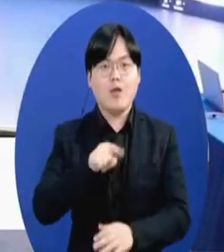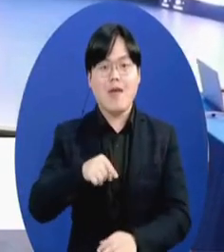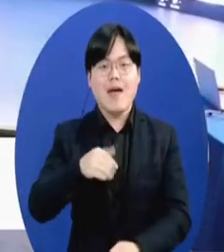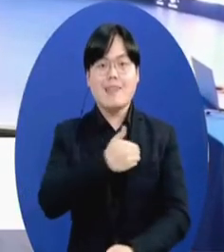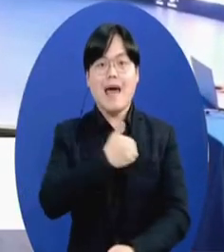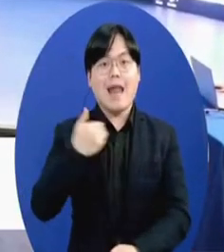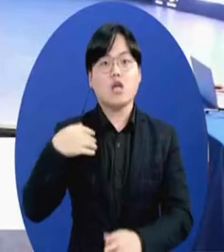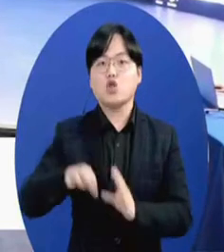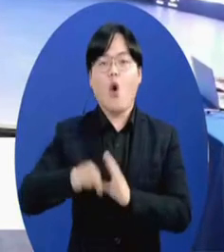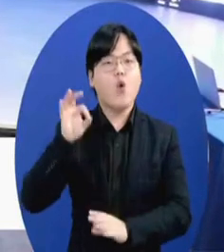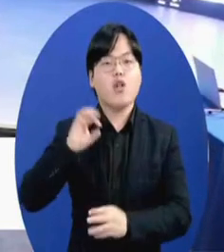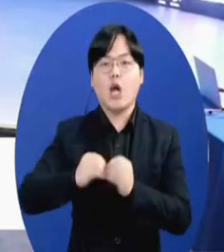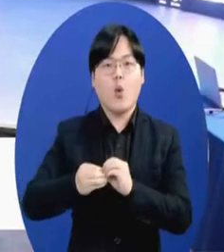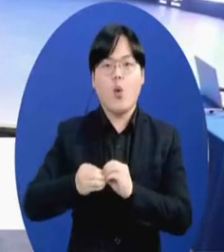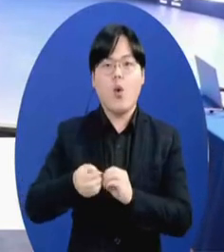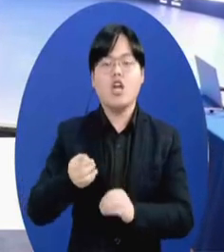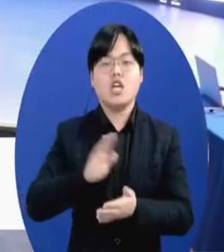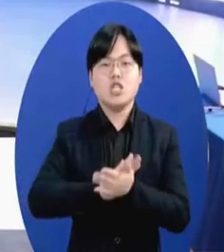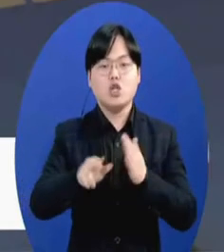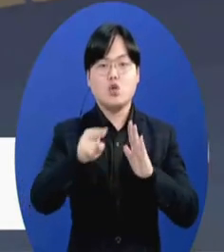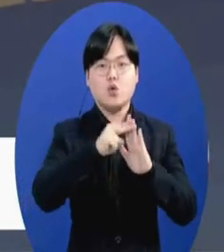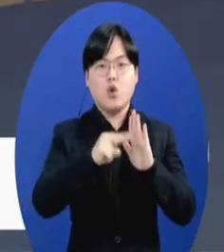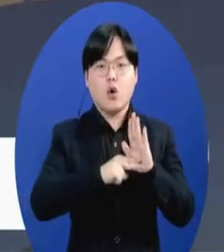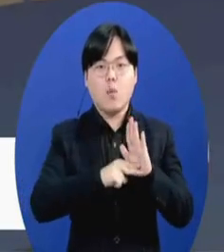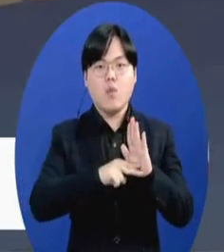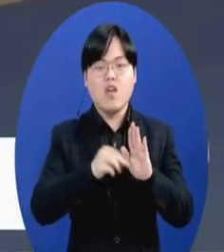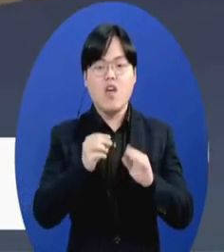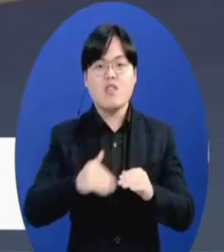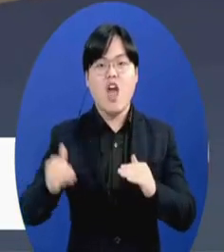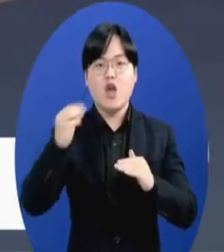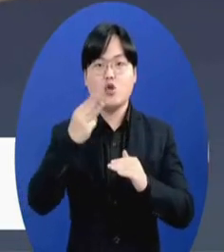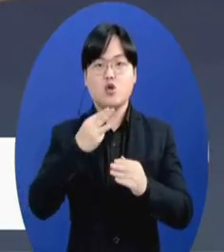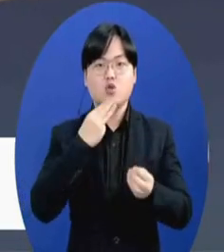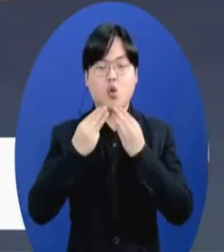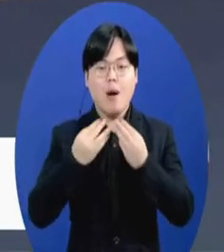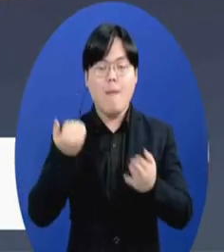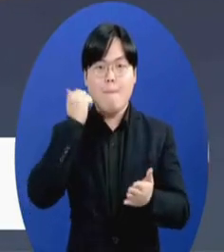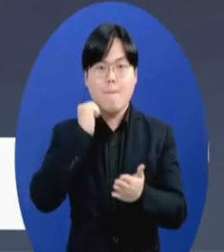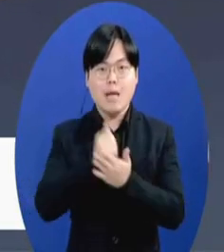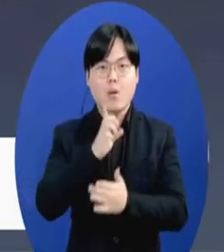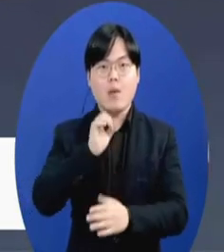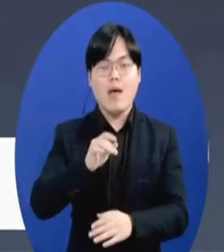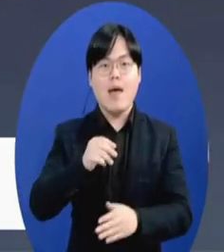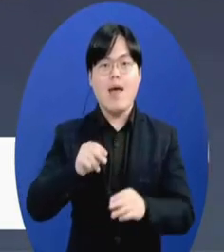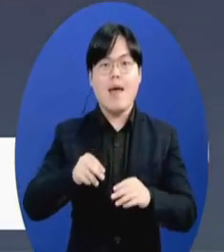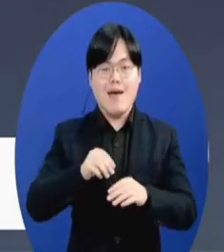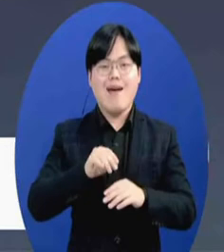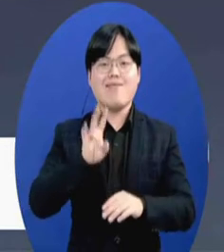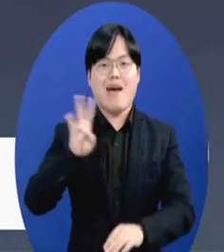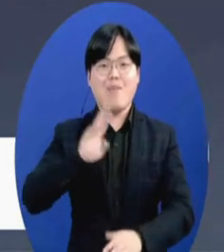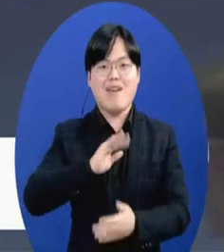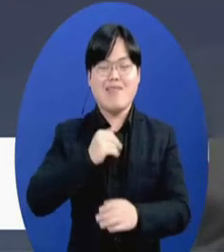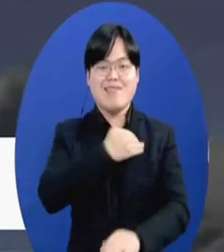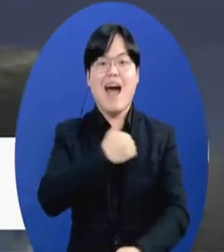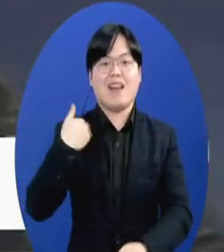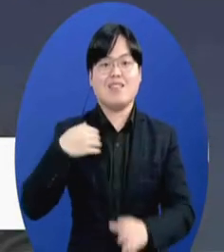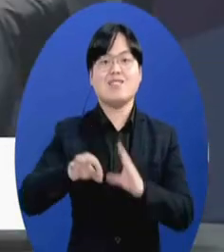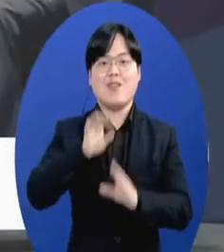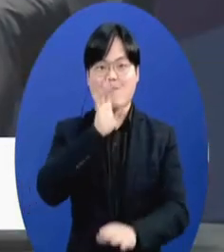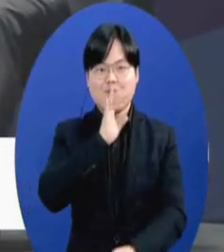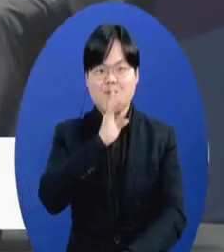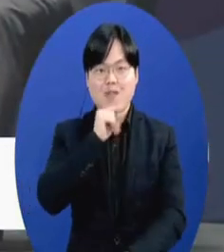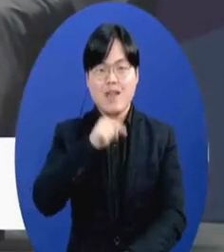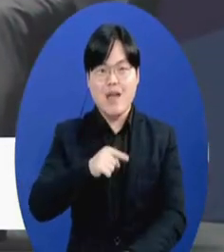бөгөөд за шинжилсэн дүрмээ улсын дээд шүүхээр батлуулсны дараа намын дагыг сонгох их хурлаа дахин хийхээр тогтжээ. Энэ удаагийн намын их хурл энэ